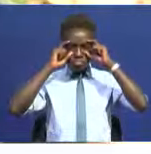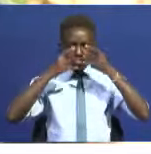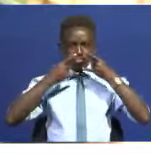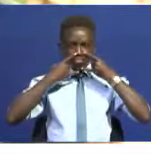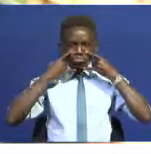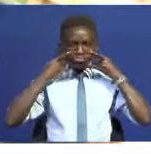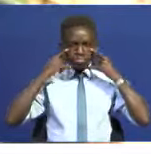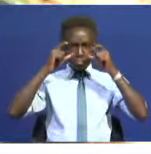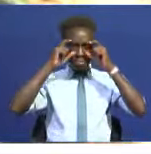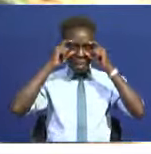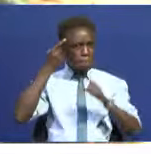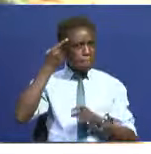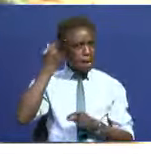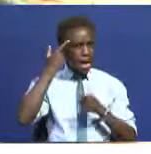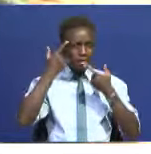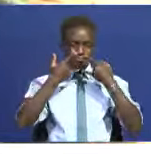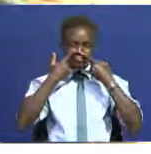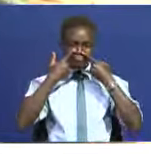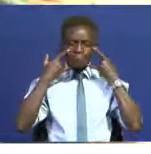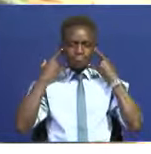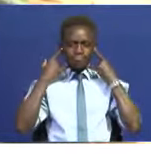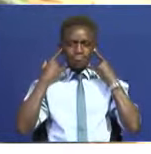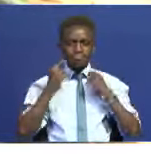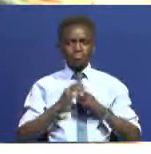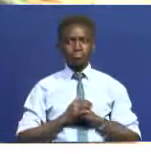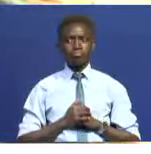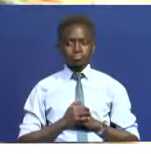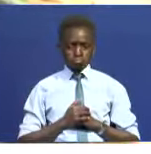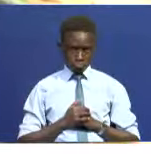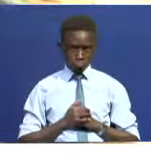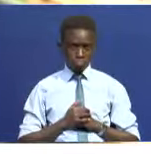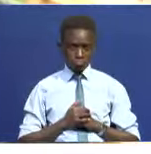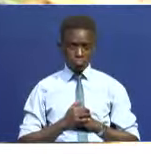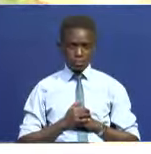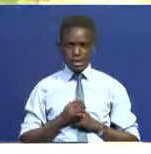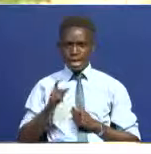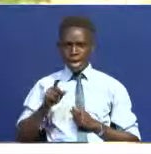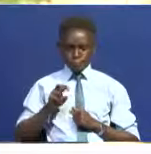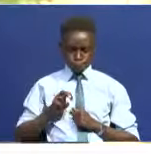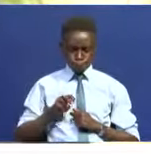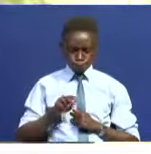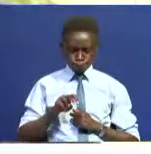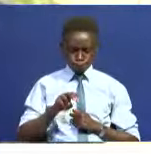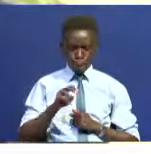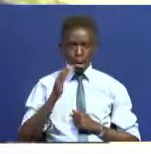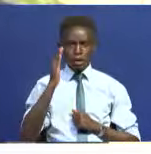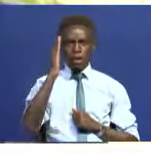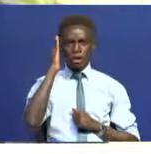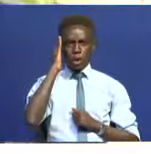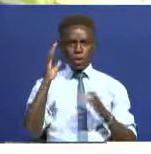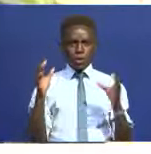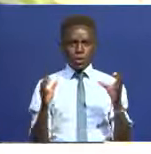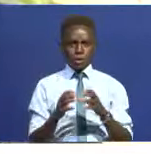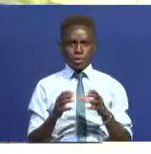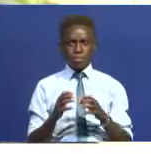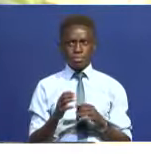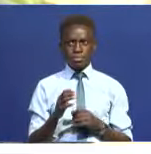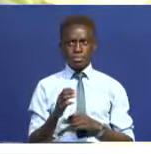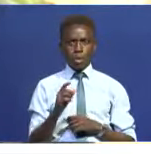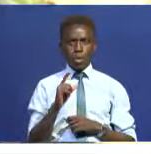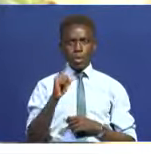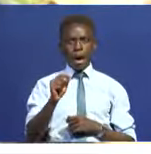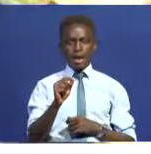akienda mbele, security akaambiwa, akienda mbele hivi, security akaambiwa arudi